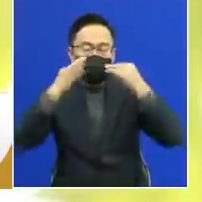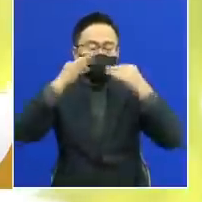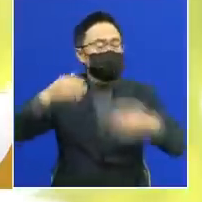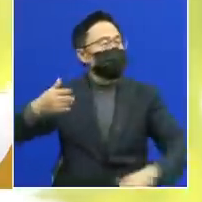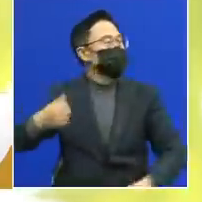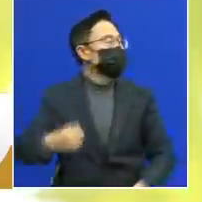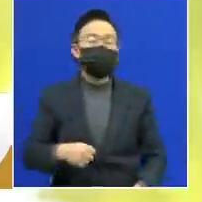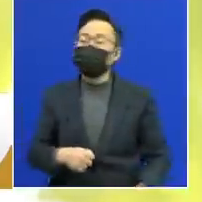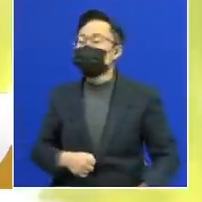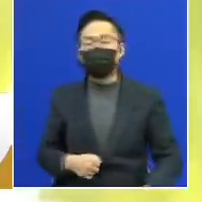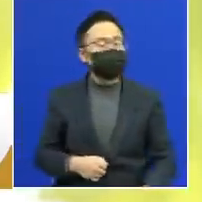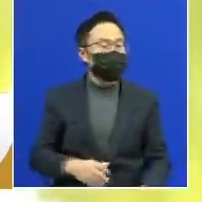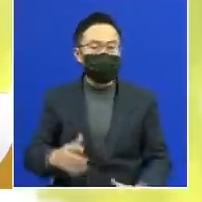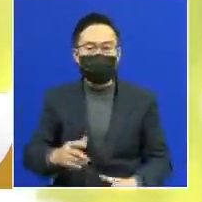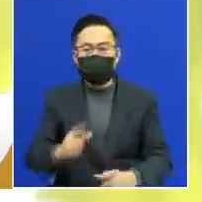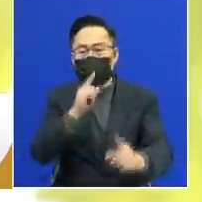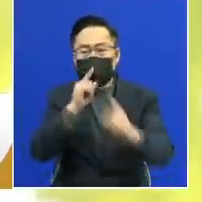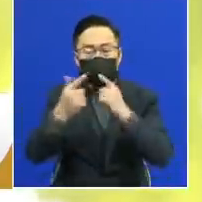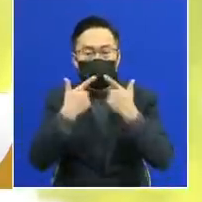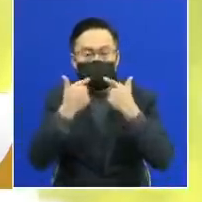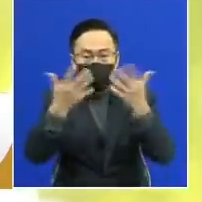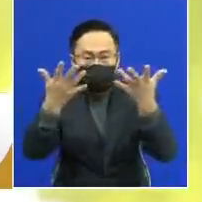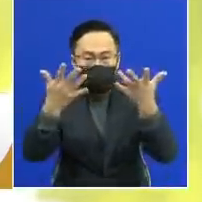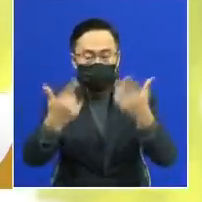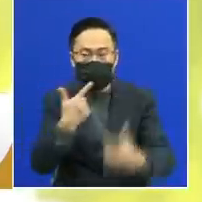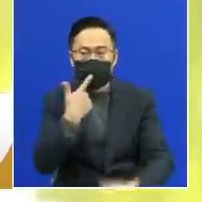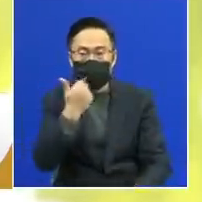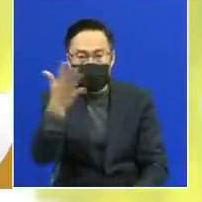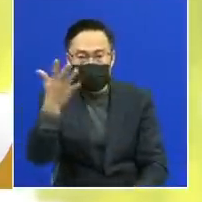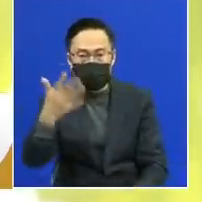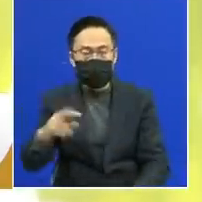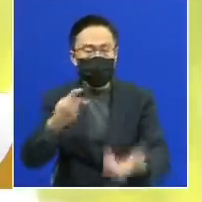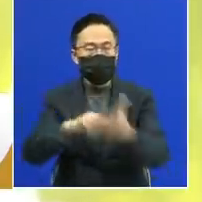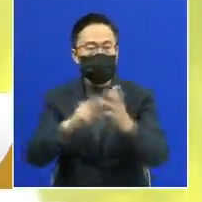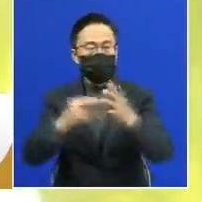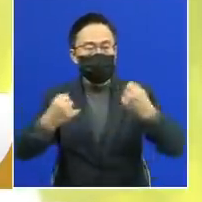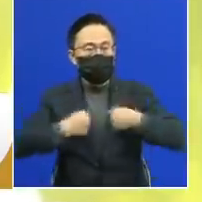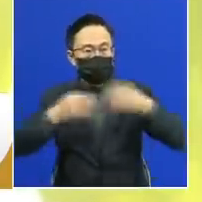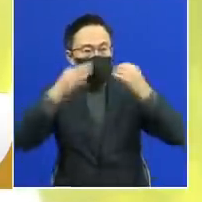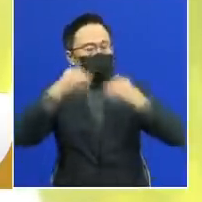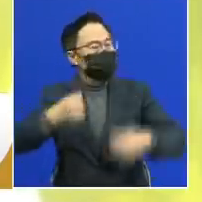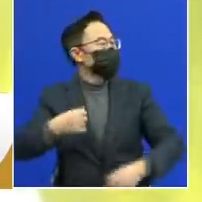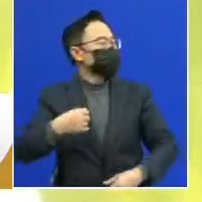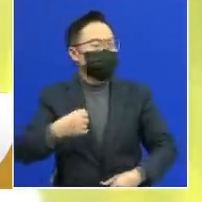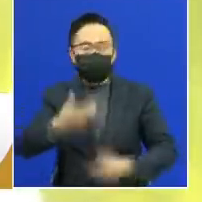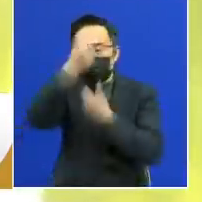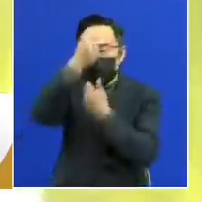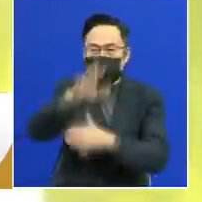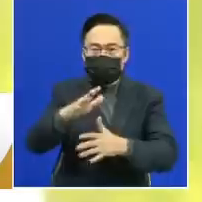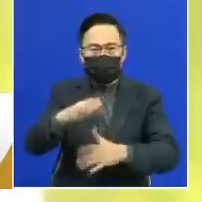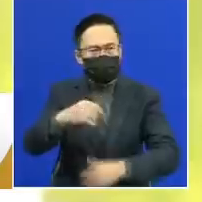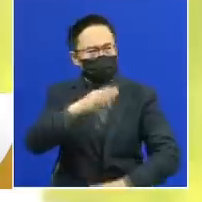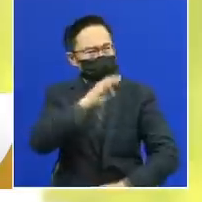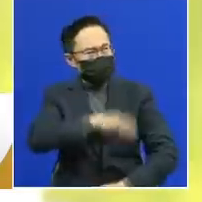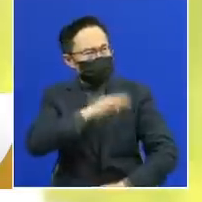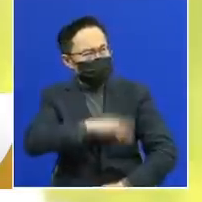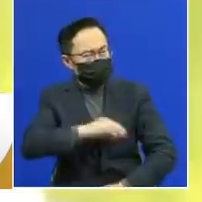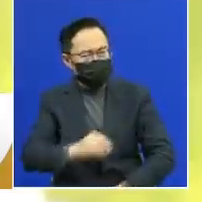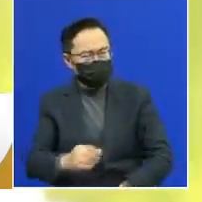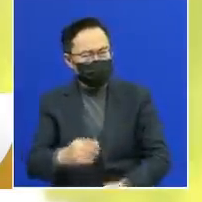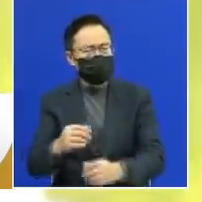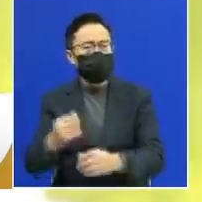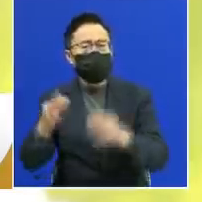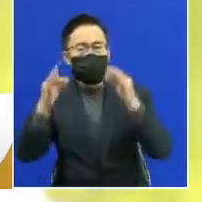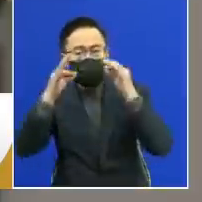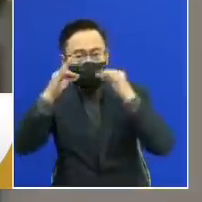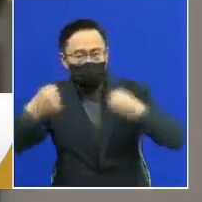คือไม่ยอมมาขอโทษแล้วก็มีพฤติกรรมที่เขารู้สึกว่าไม่โอเคเขาก็เลยต้องดำเนินคดีตามกฎหมายลองไปฟังดูนะ